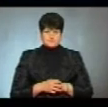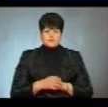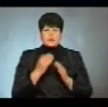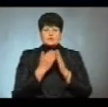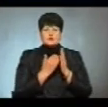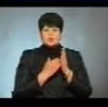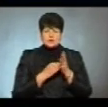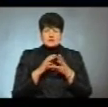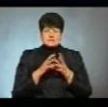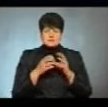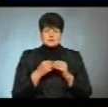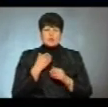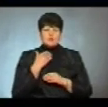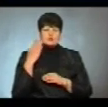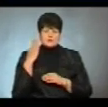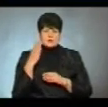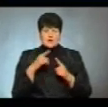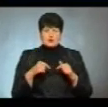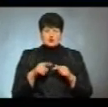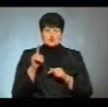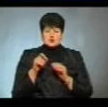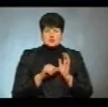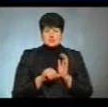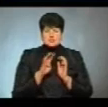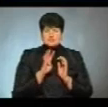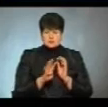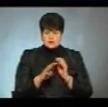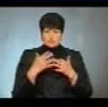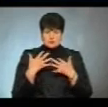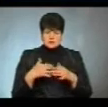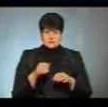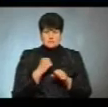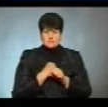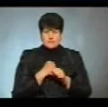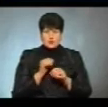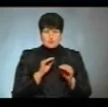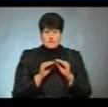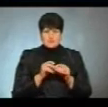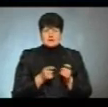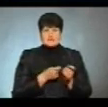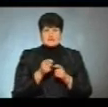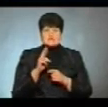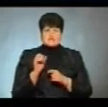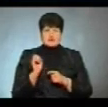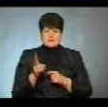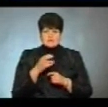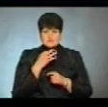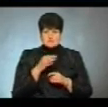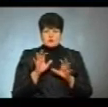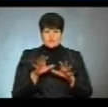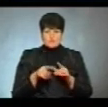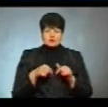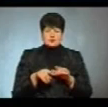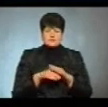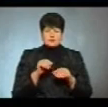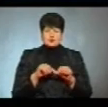Протоколи з підсумками голосування на окрузі номер 164 уже сформували і повезли до ЦВК, повідомив голова окружної виборчої комісії